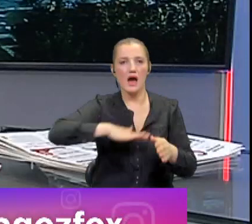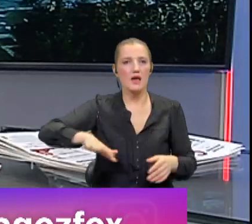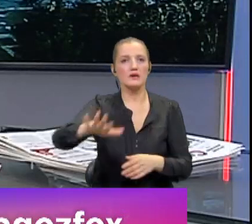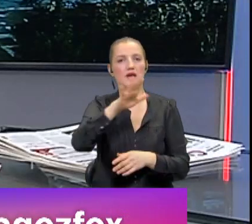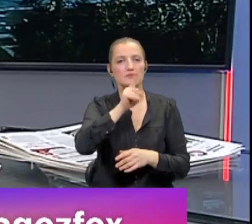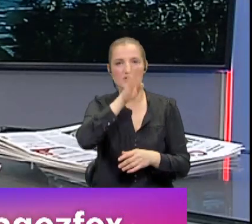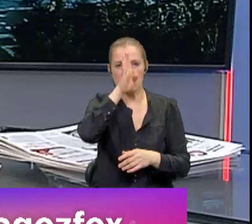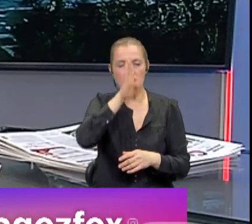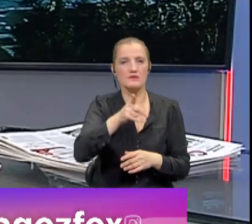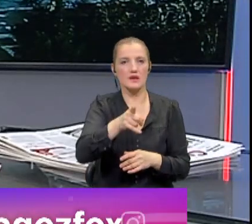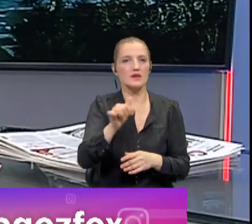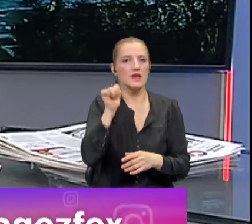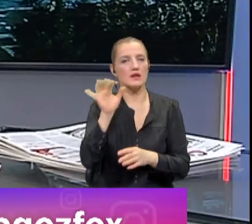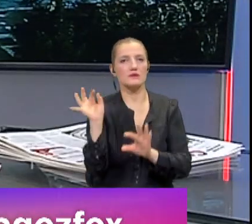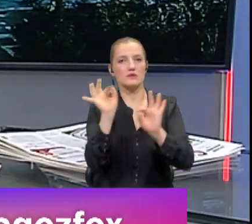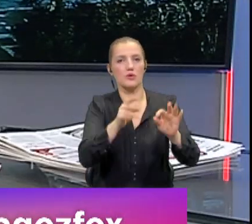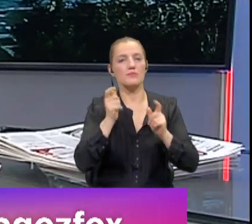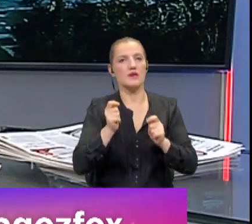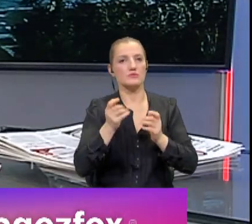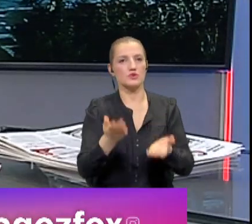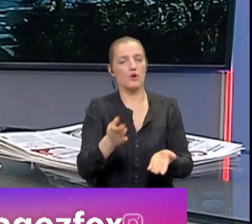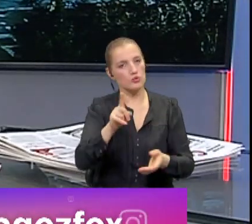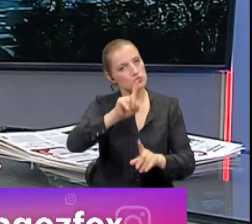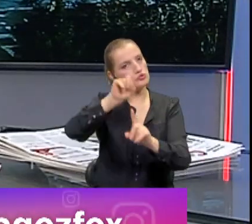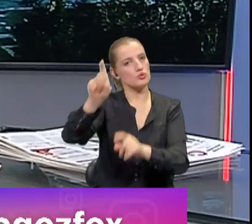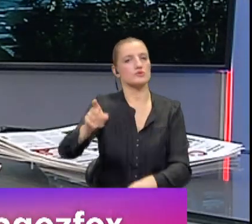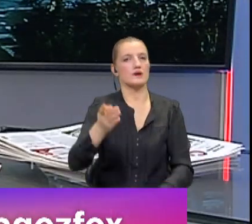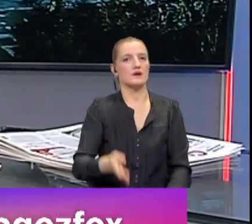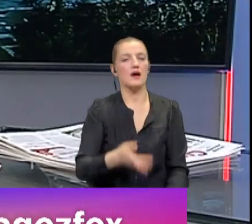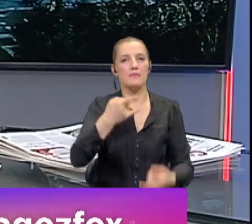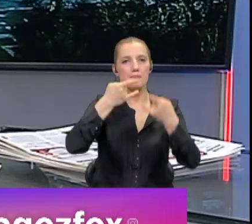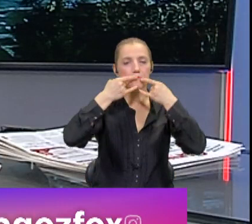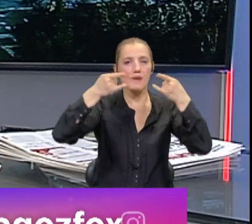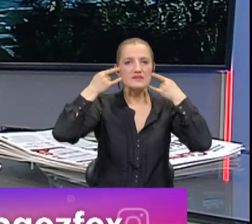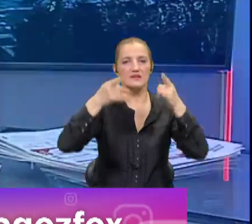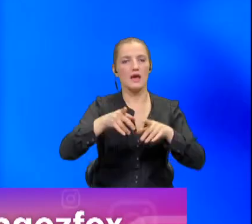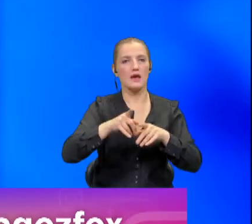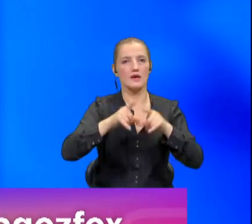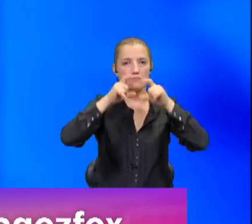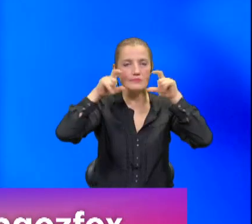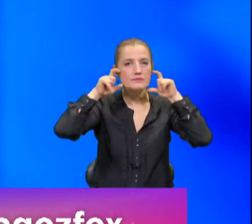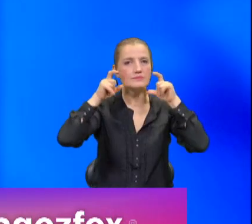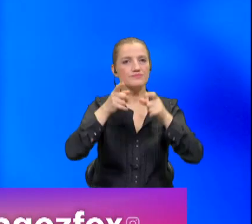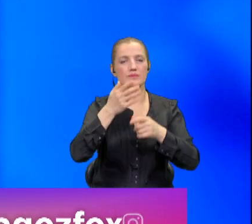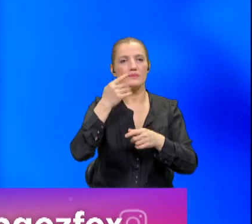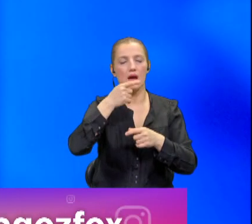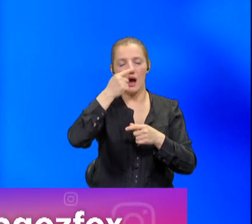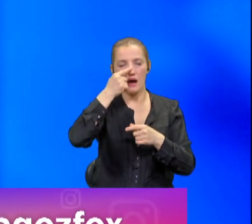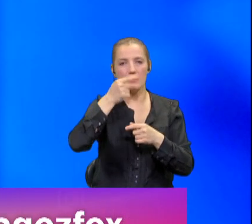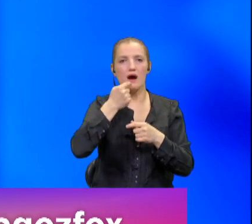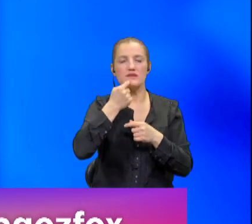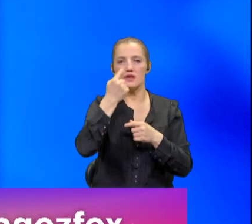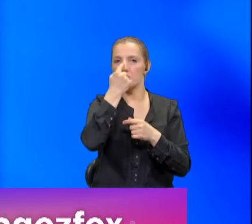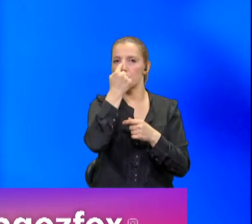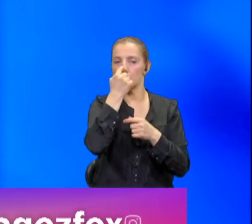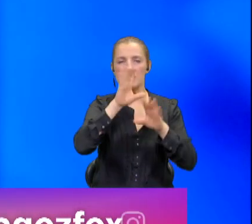bu O ciddiyete dönmek zorunda onda soracağız maske gelişigüzel takılmak yerine ağzı ve burnu